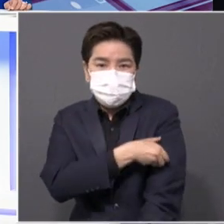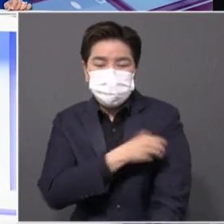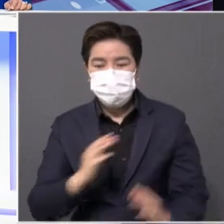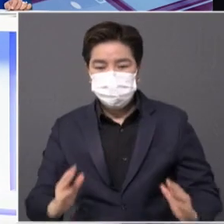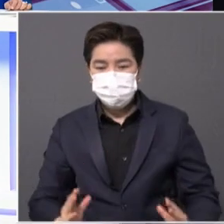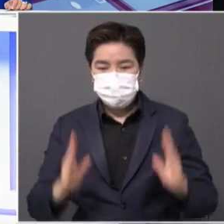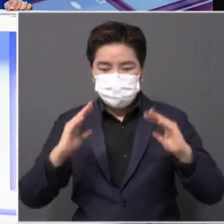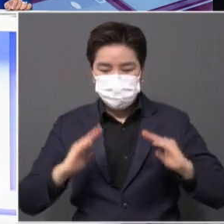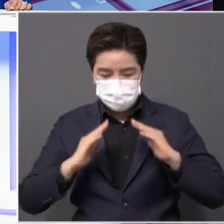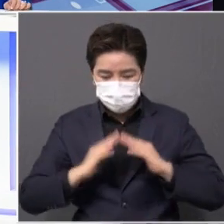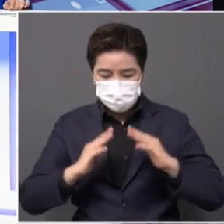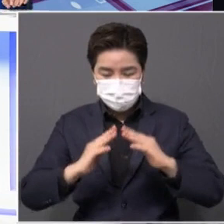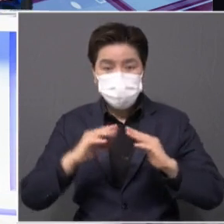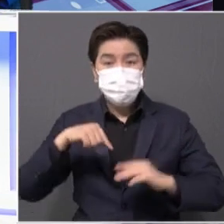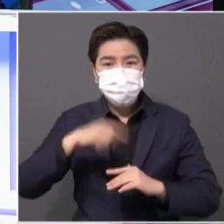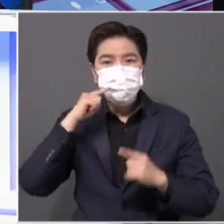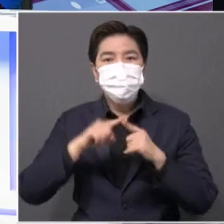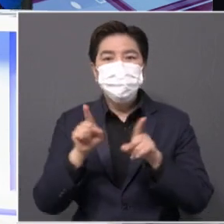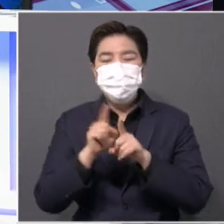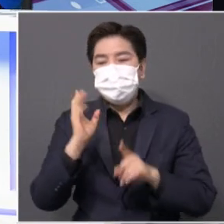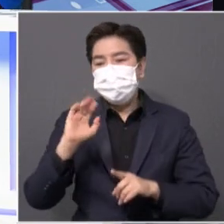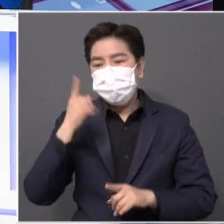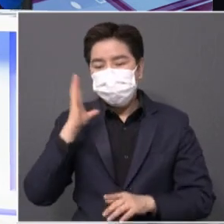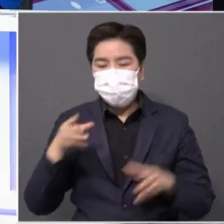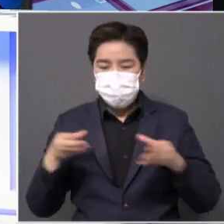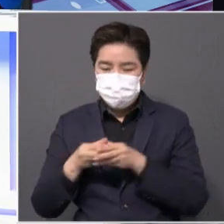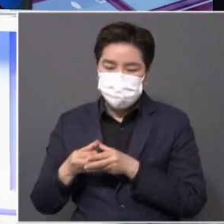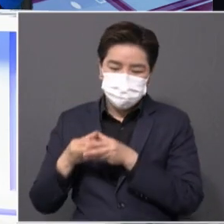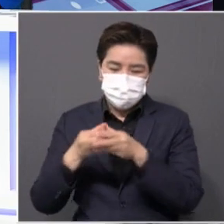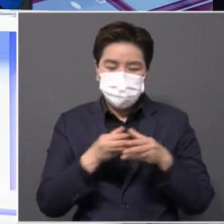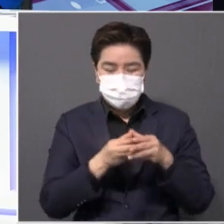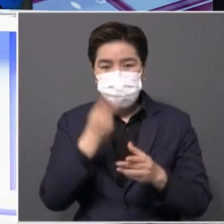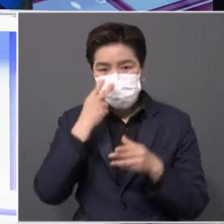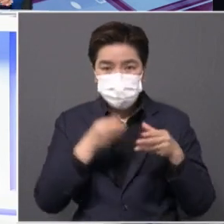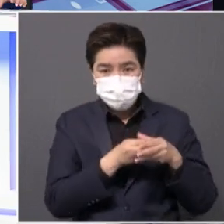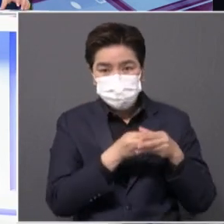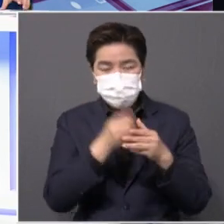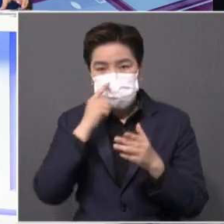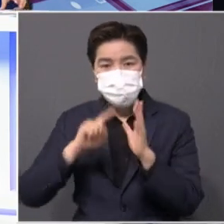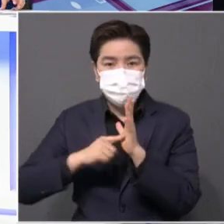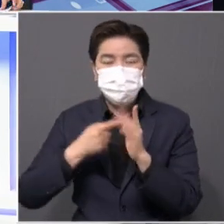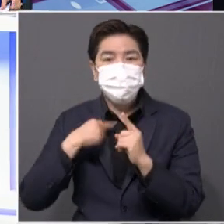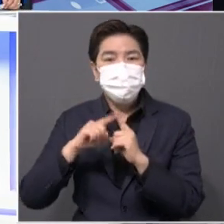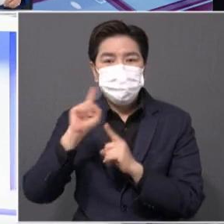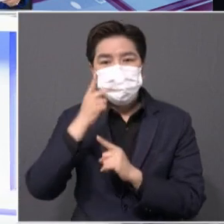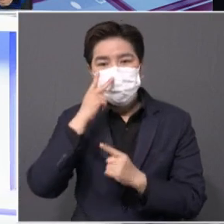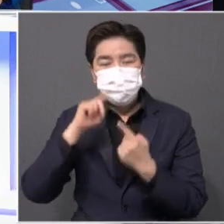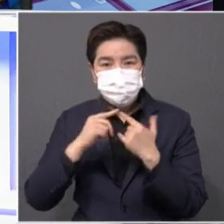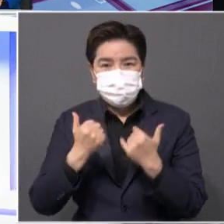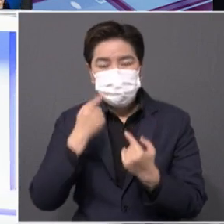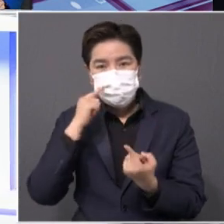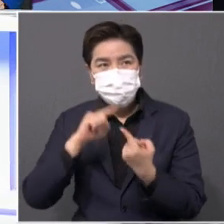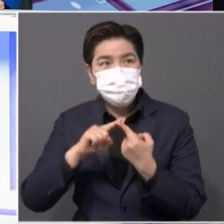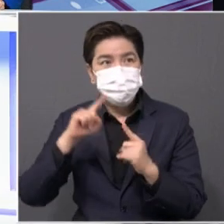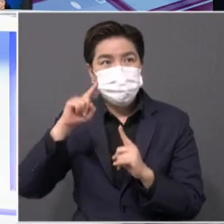ภายในวัดพัฒนาพรรคการเมืองต่างๆก็ทยอยเดินทางมานะฮะคุณผู้ชมบรรยากาศไปได้เรียนศิลปะไปเริ่มจากพรรคอะไรก่อนดีฮะคุณผู้ชม